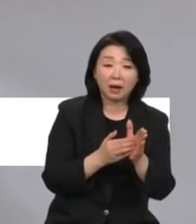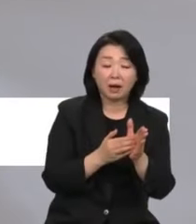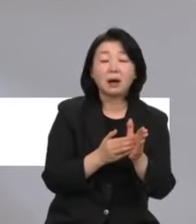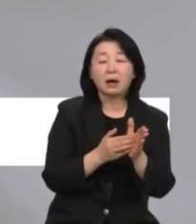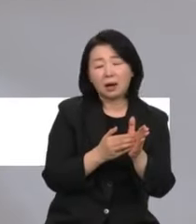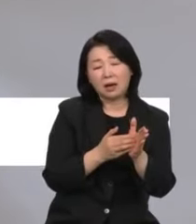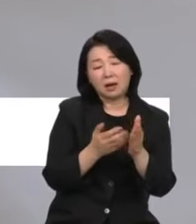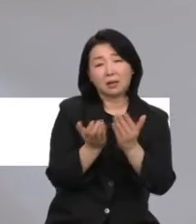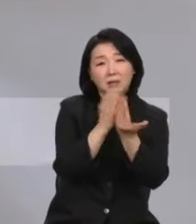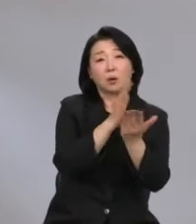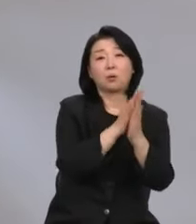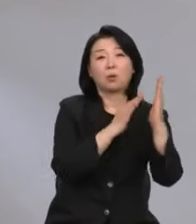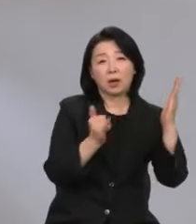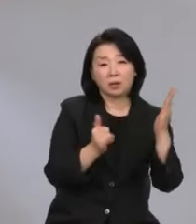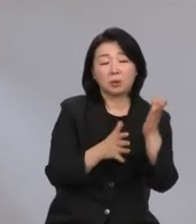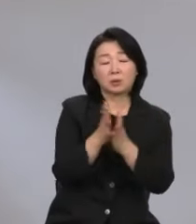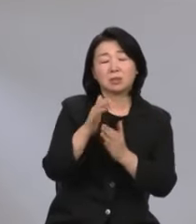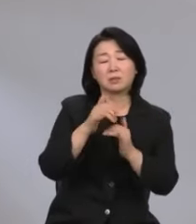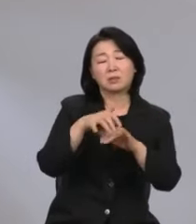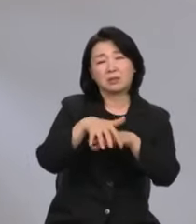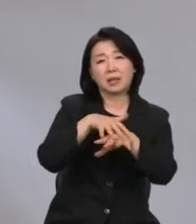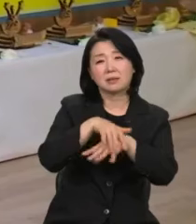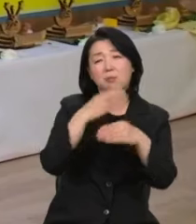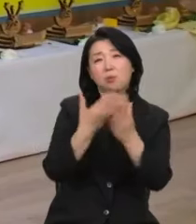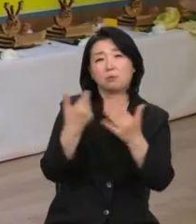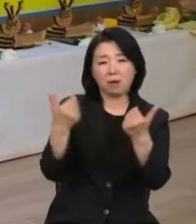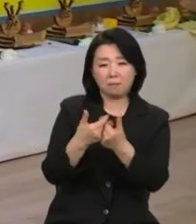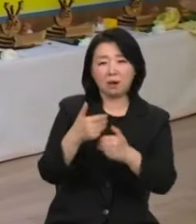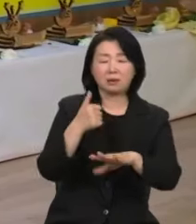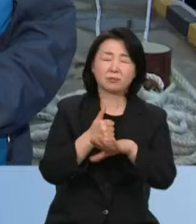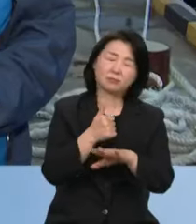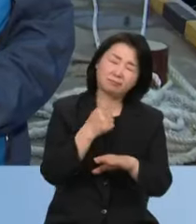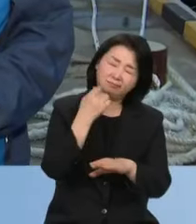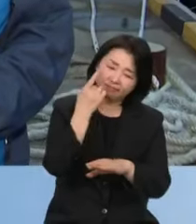반발하면서 몇 년째 어정쩡한 상황이 이어졌습니다.